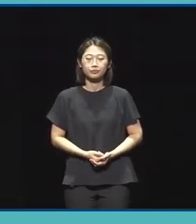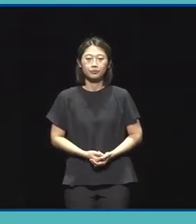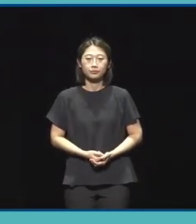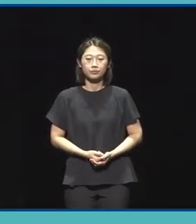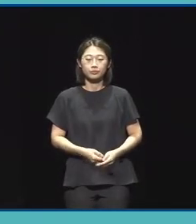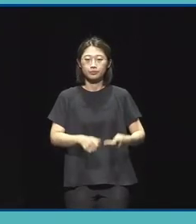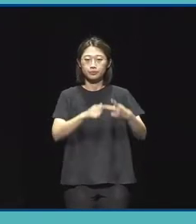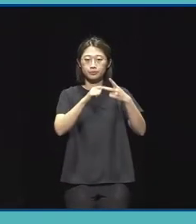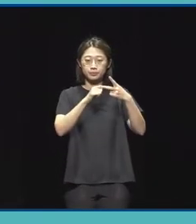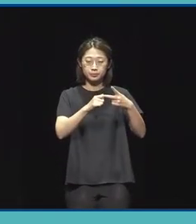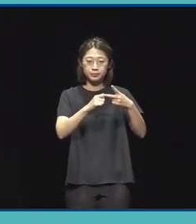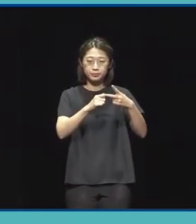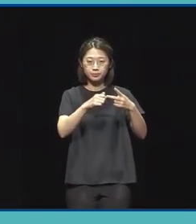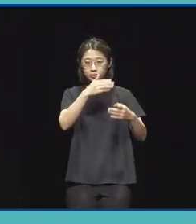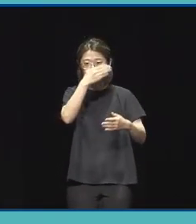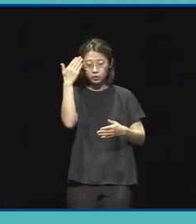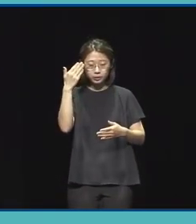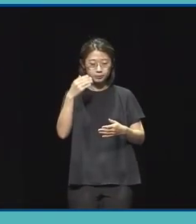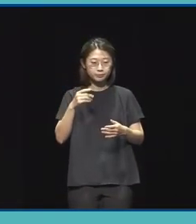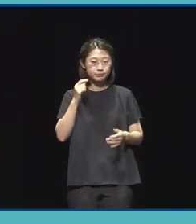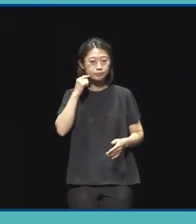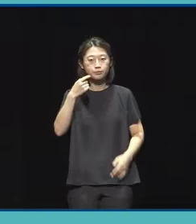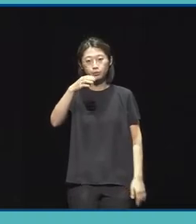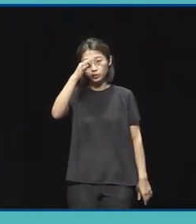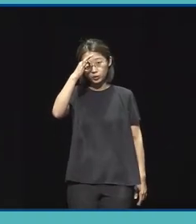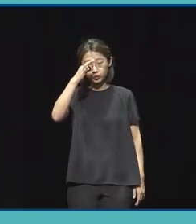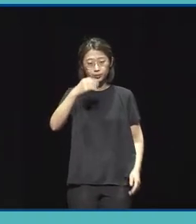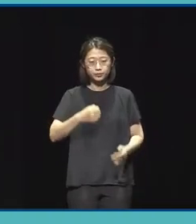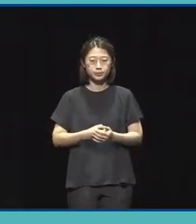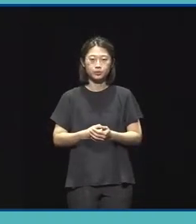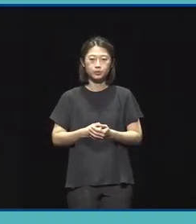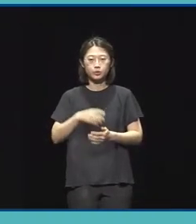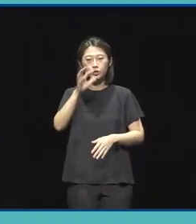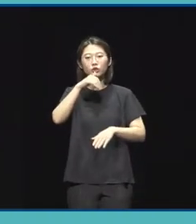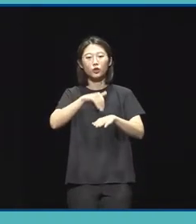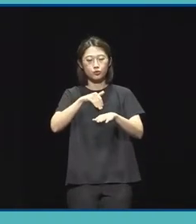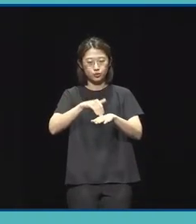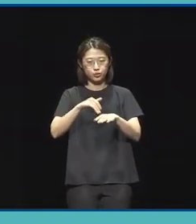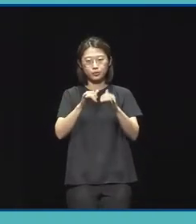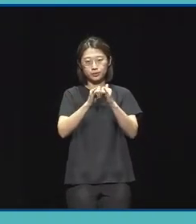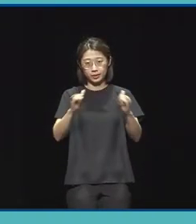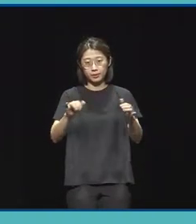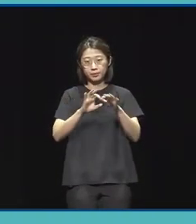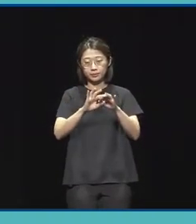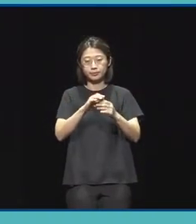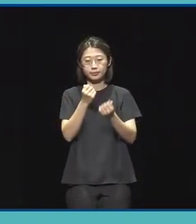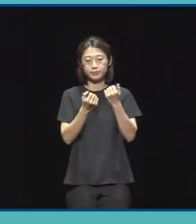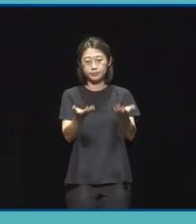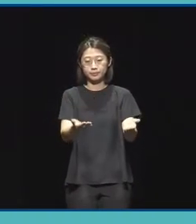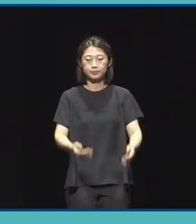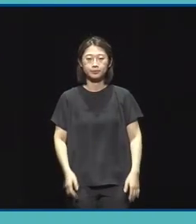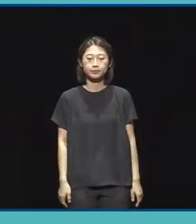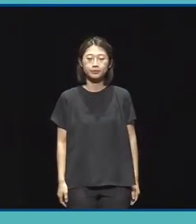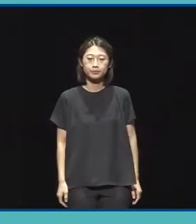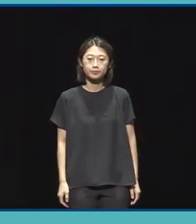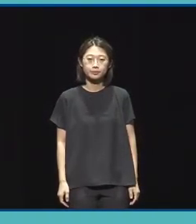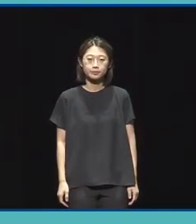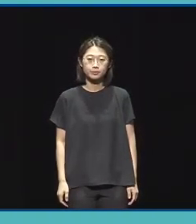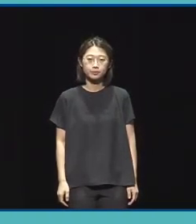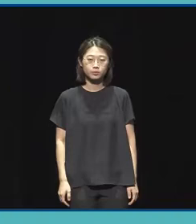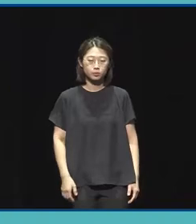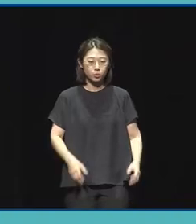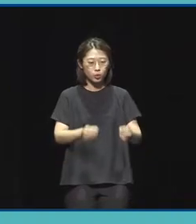두 번째로 청년예술가 일자리 사업인 문화예술기관 연수단원 지원 사업에 대해 설명드리겠습니다. 본 사업은